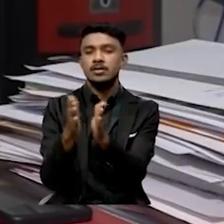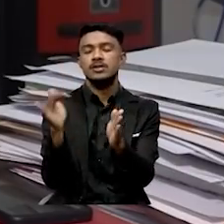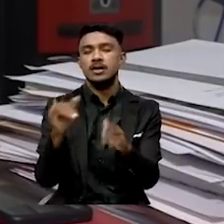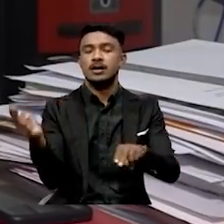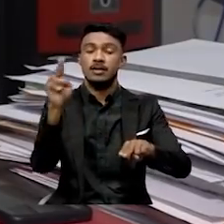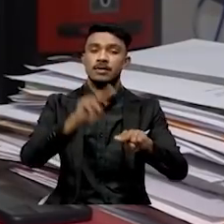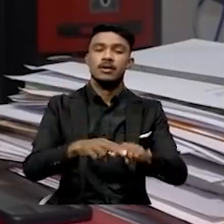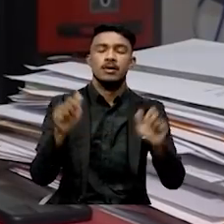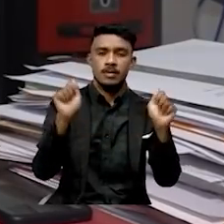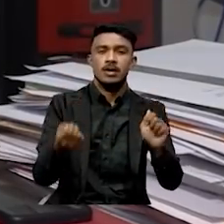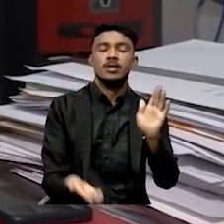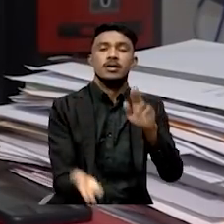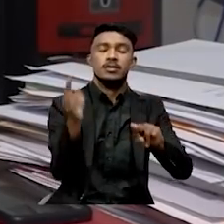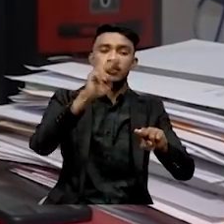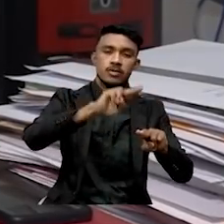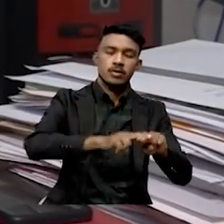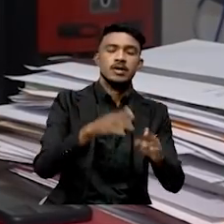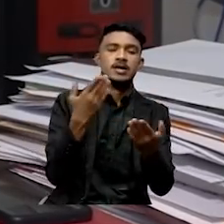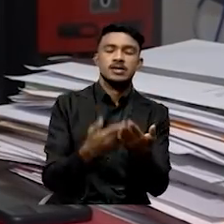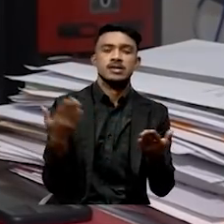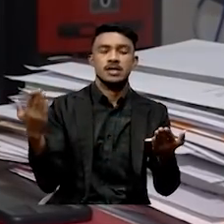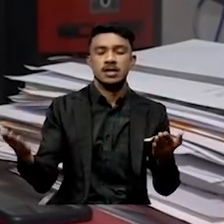tamalu kori to ya sasane foling ho di bele sai.